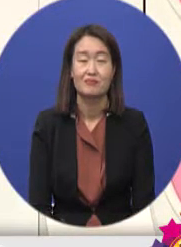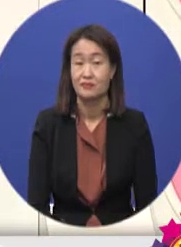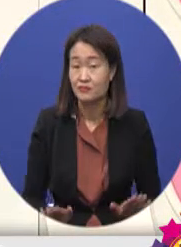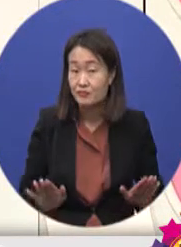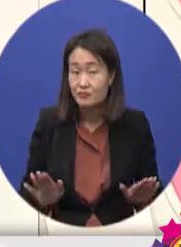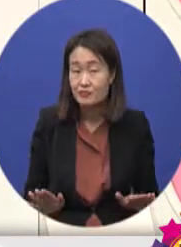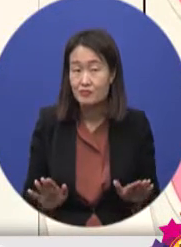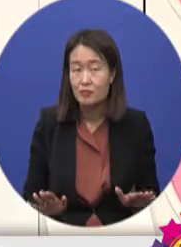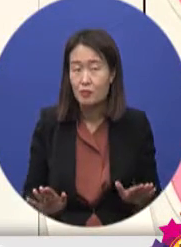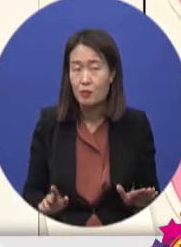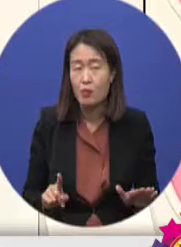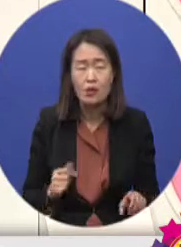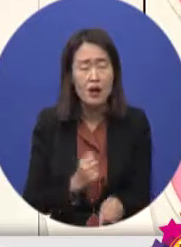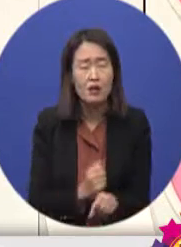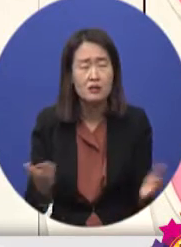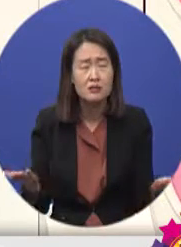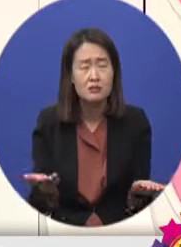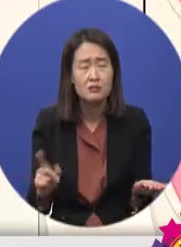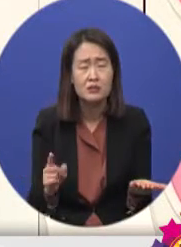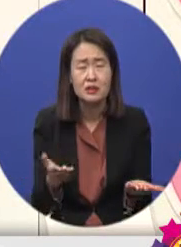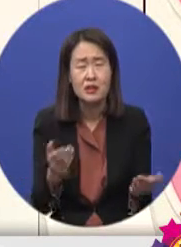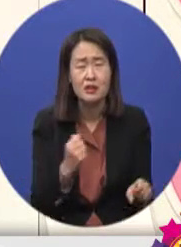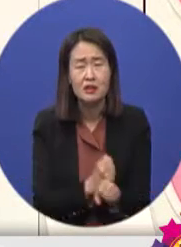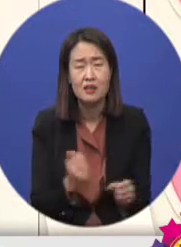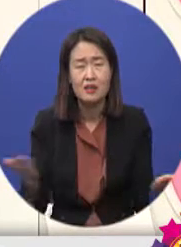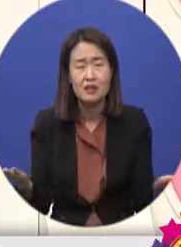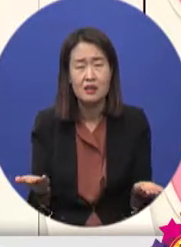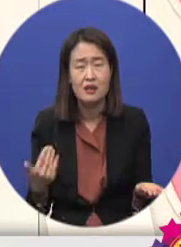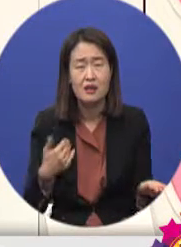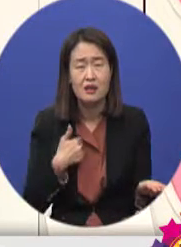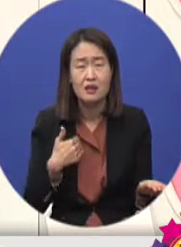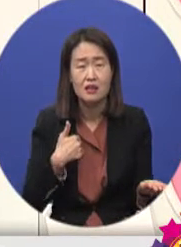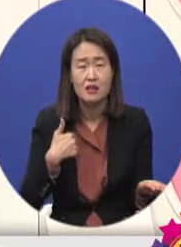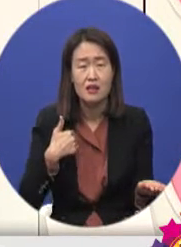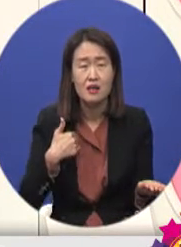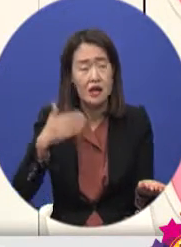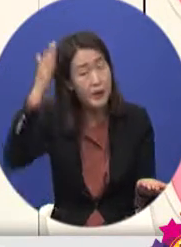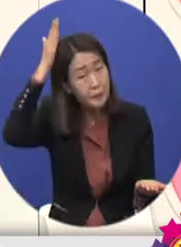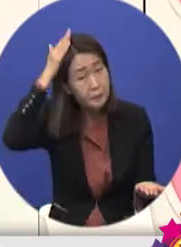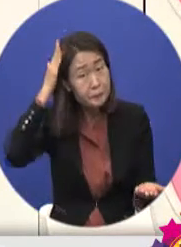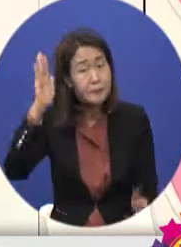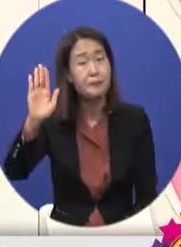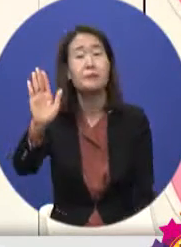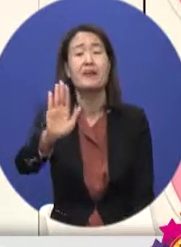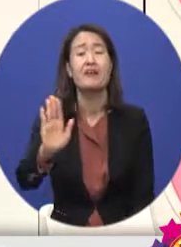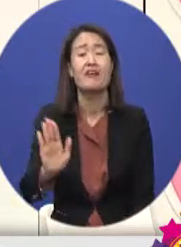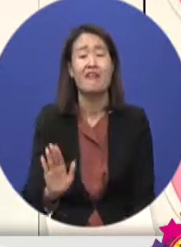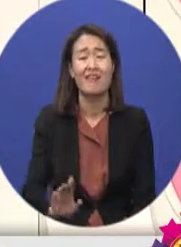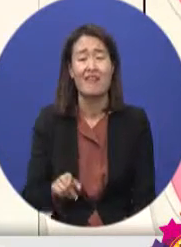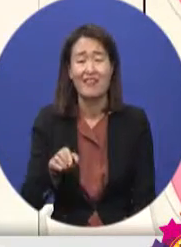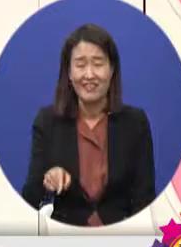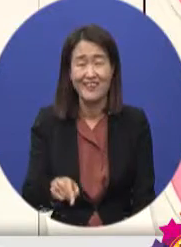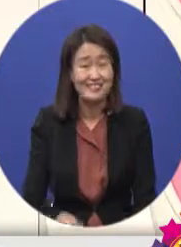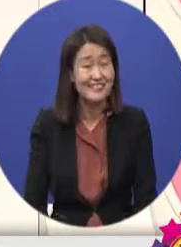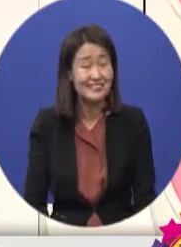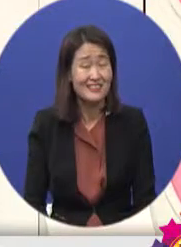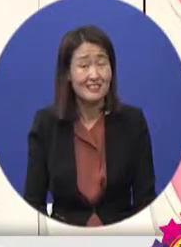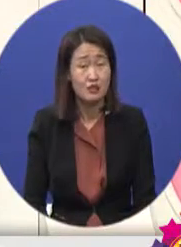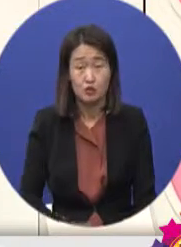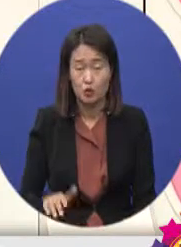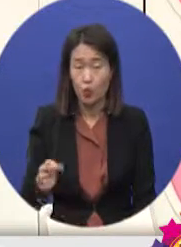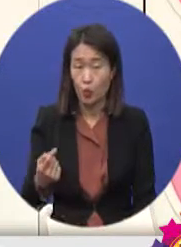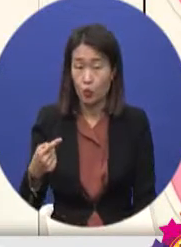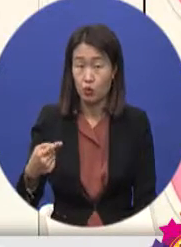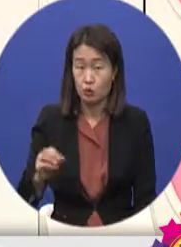이제 무슨 일 하세요 어머니는? 저는요 미역을 많이 합니다. 미역이요. 미역? 예예. 예.